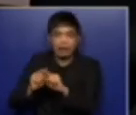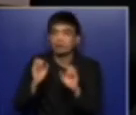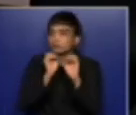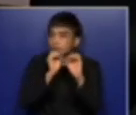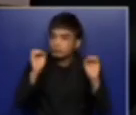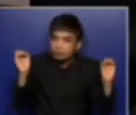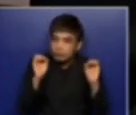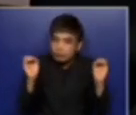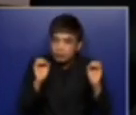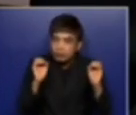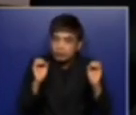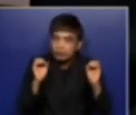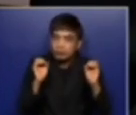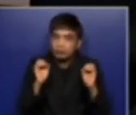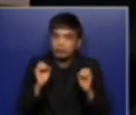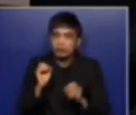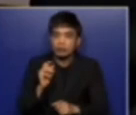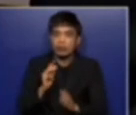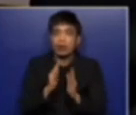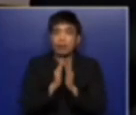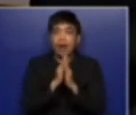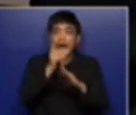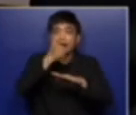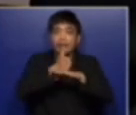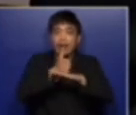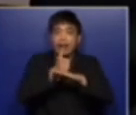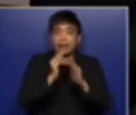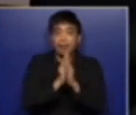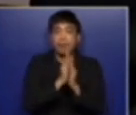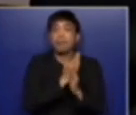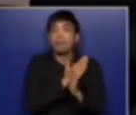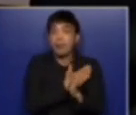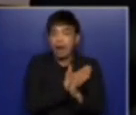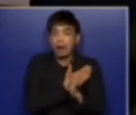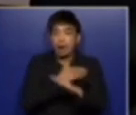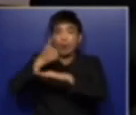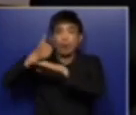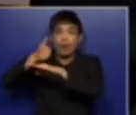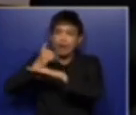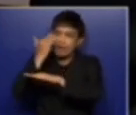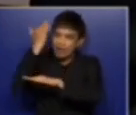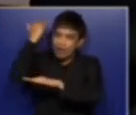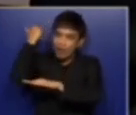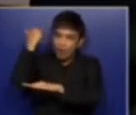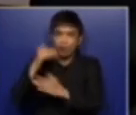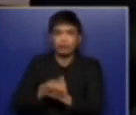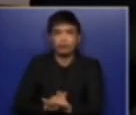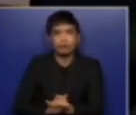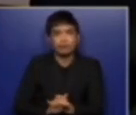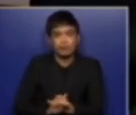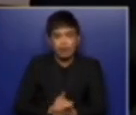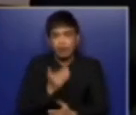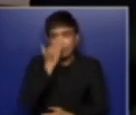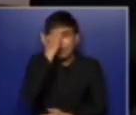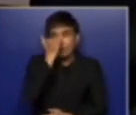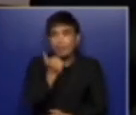นเดียวทำไมดิฉันจึงบอกกล่าวเรื่องนี้แก่ท่านประธานคะงบประมาณใน